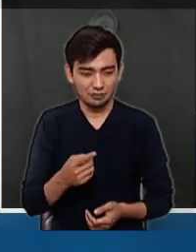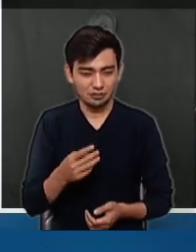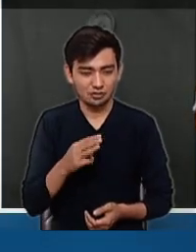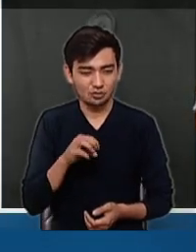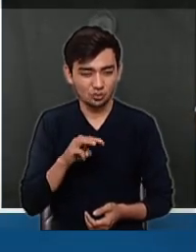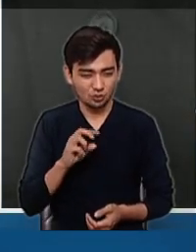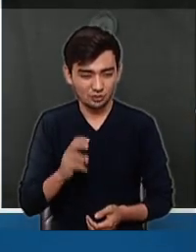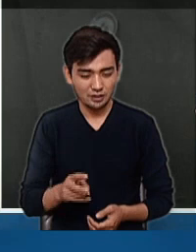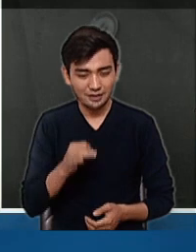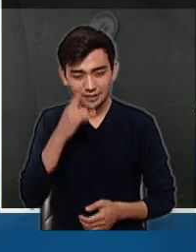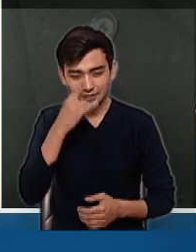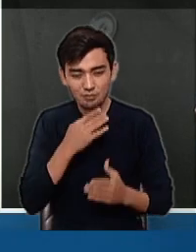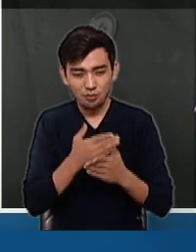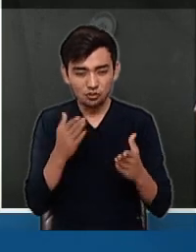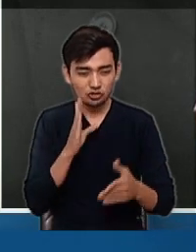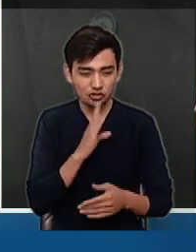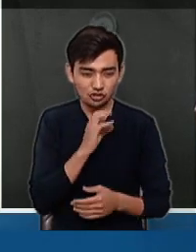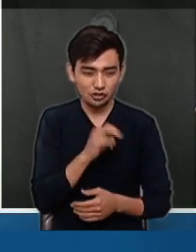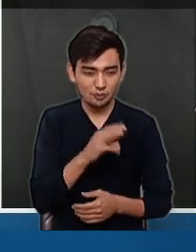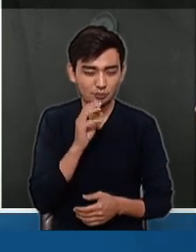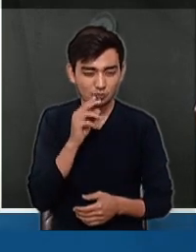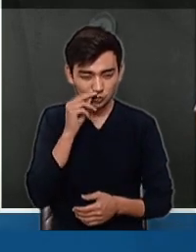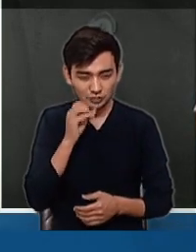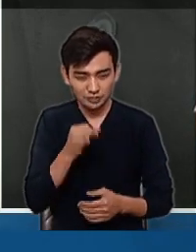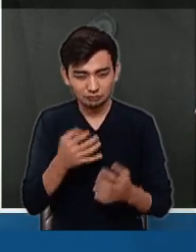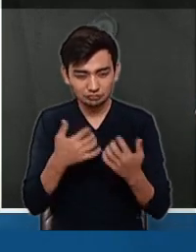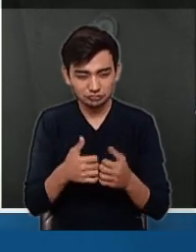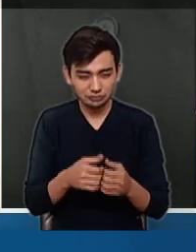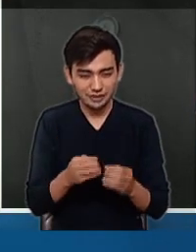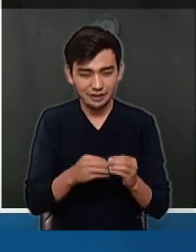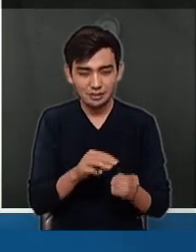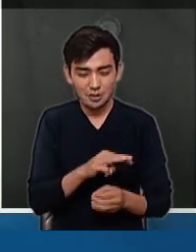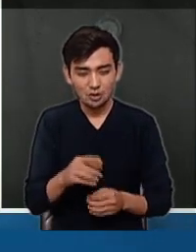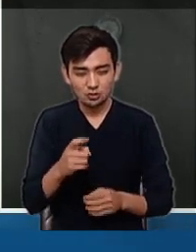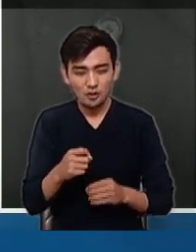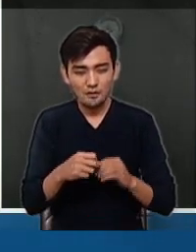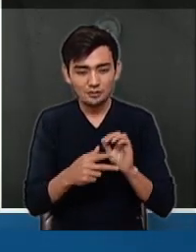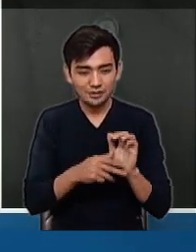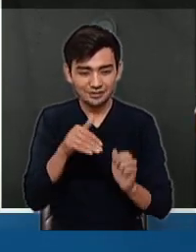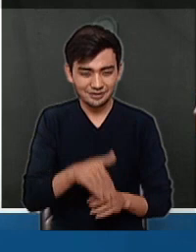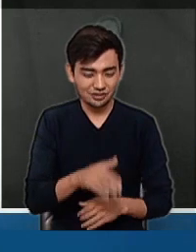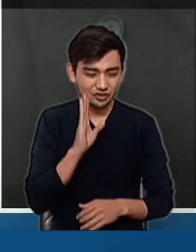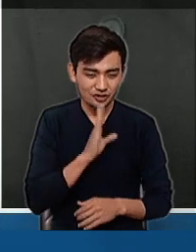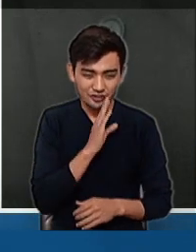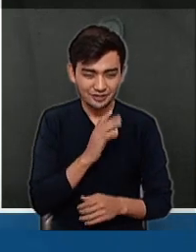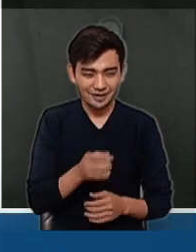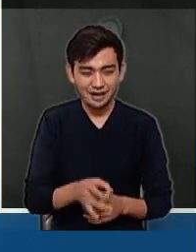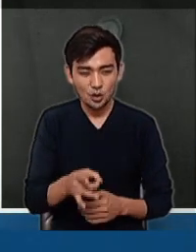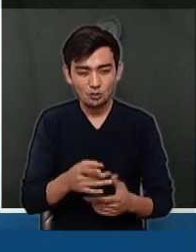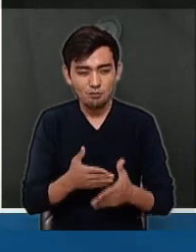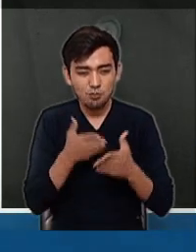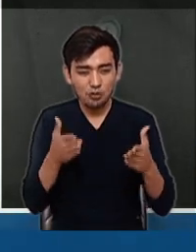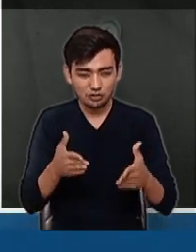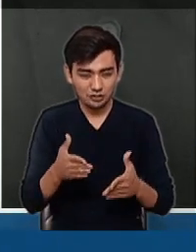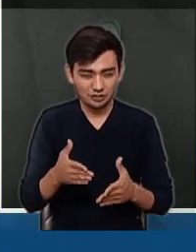что в Казахстане больше женщин для мужчины так странно насчитывает более 10 миллионов 118 тысяч женщин в разрезе регионов больше